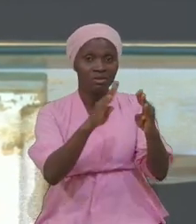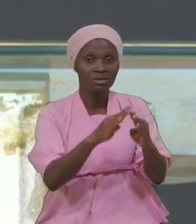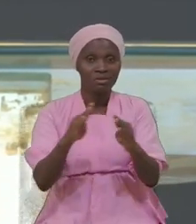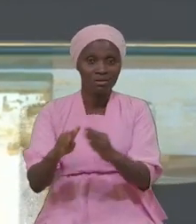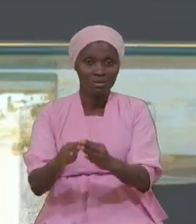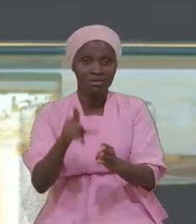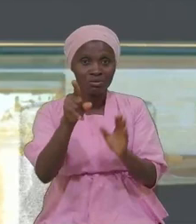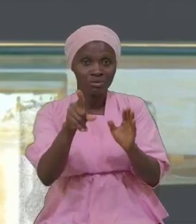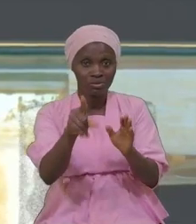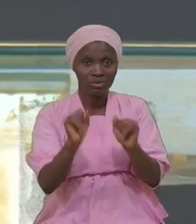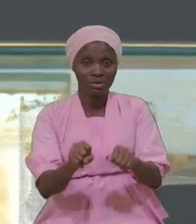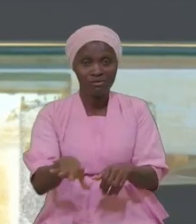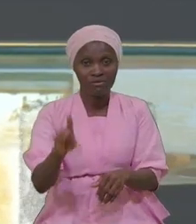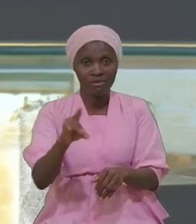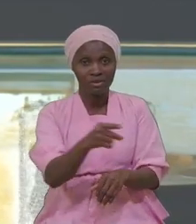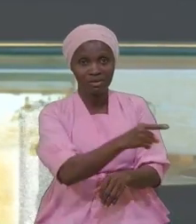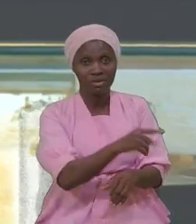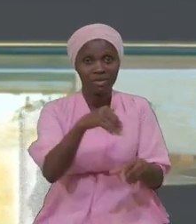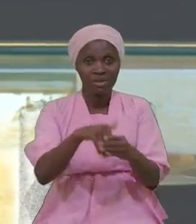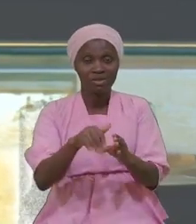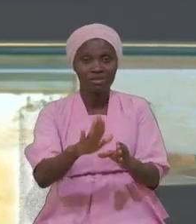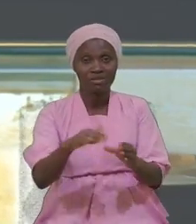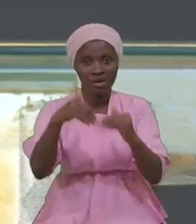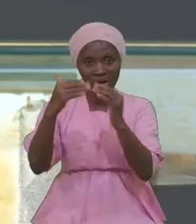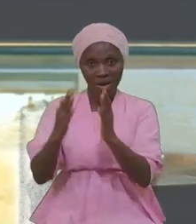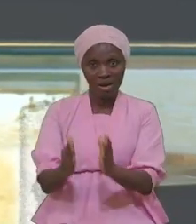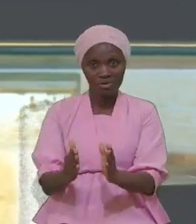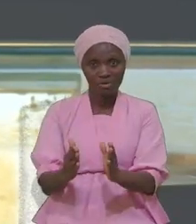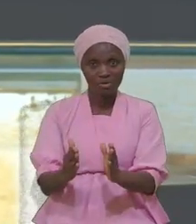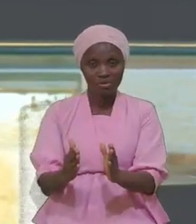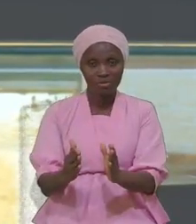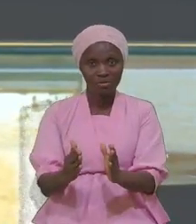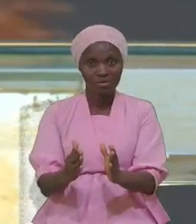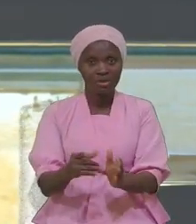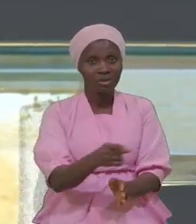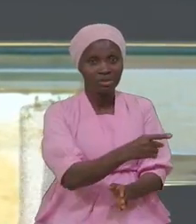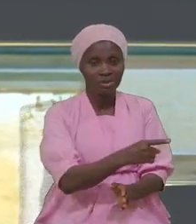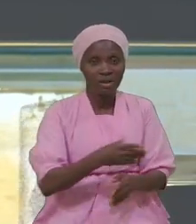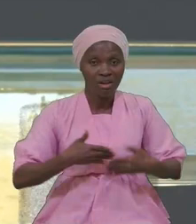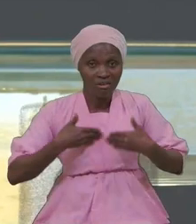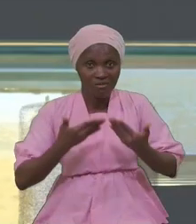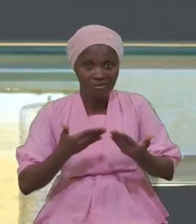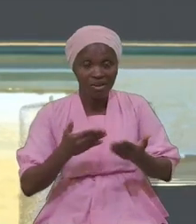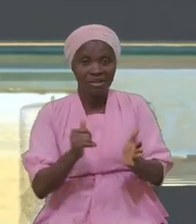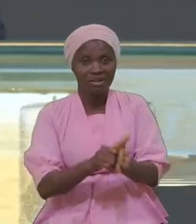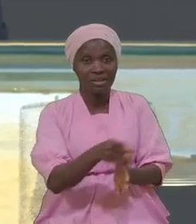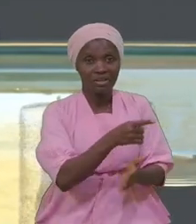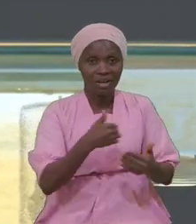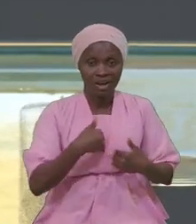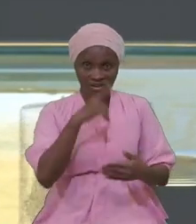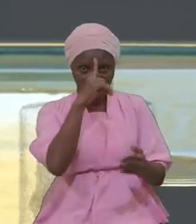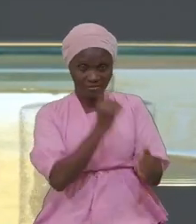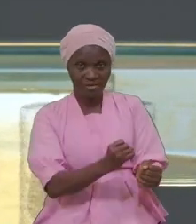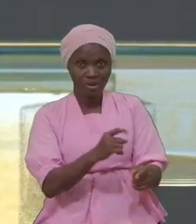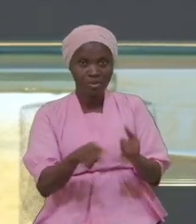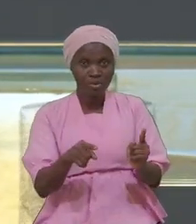voyez dans votre entourage, ils professent avoir la foi. Et quand ils commettent des